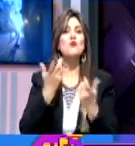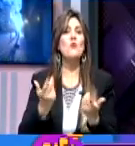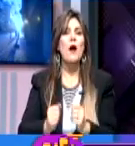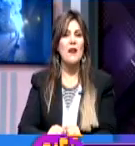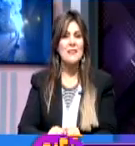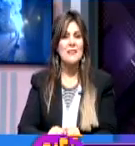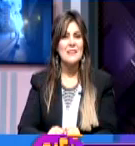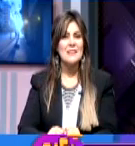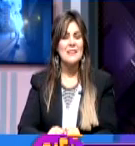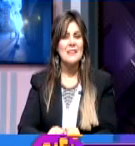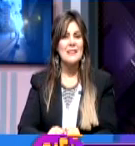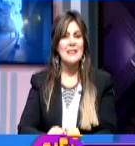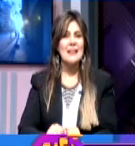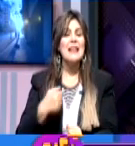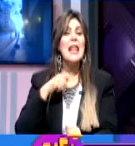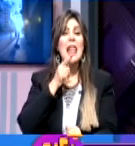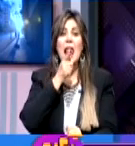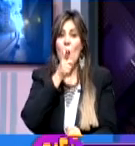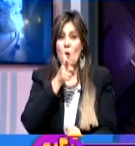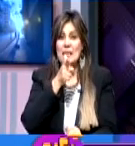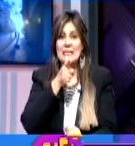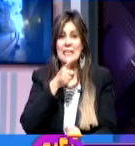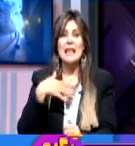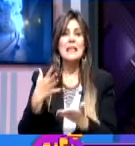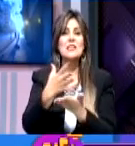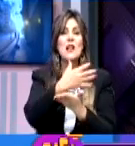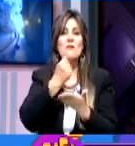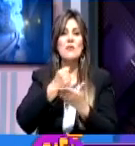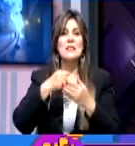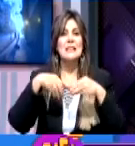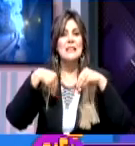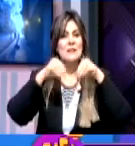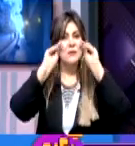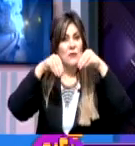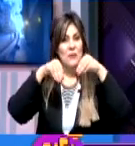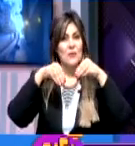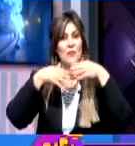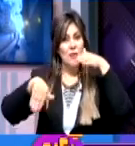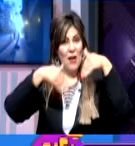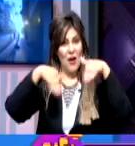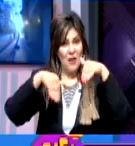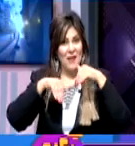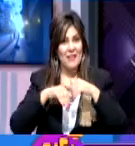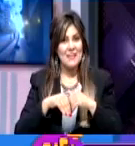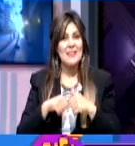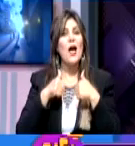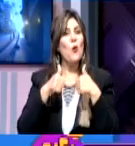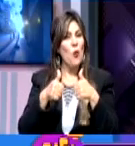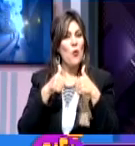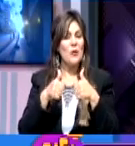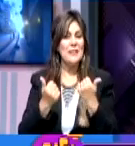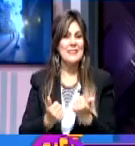لكن قصدي حضرتك ان نخلق فرصه سوق عمل لذوي الاعاقه. والله الحمد لله الملف ده جميل